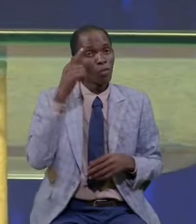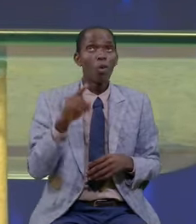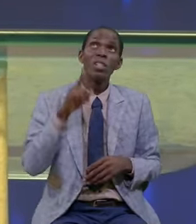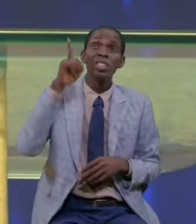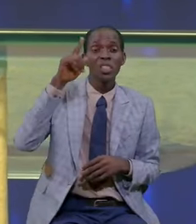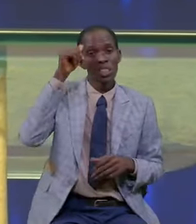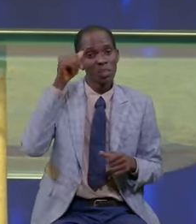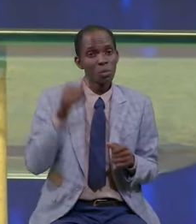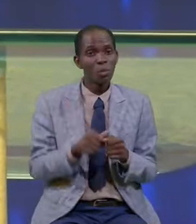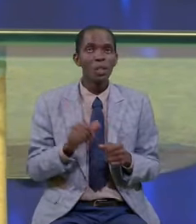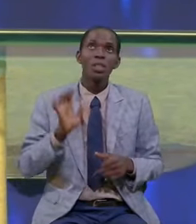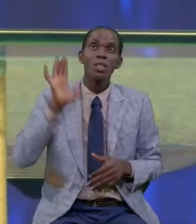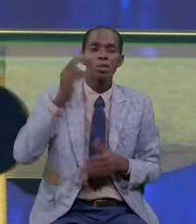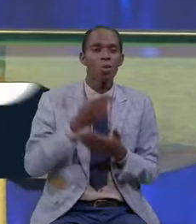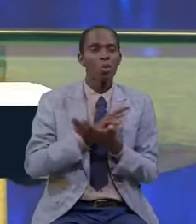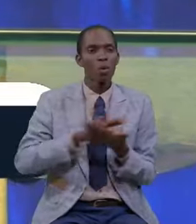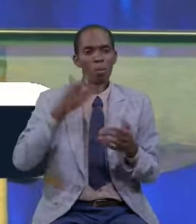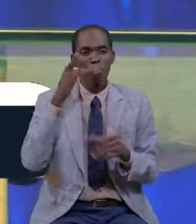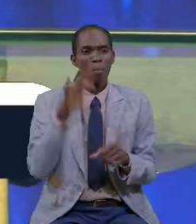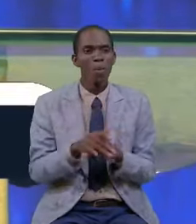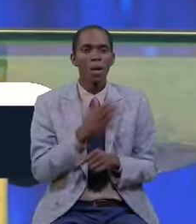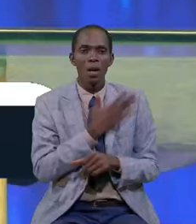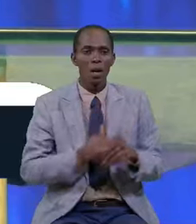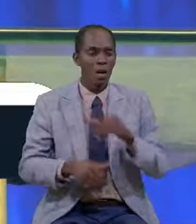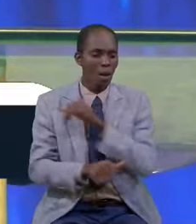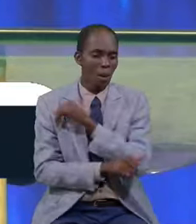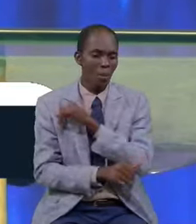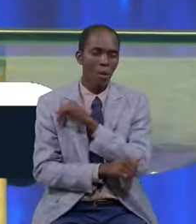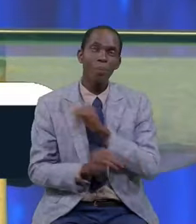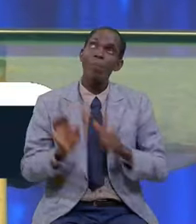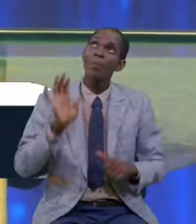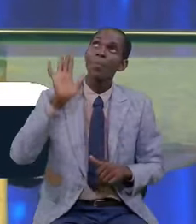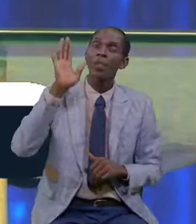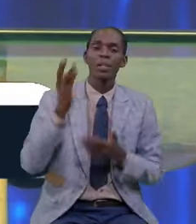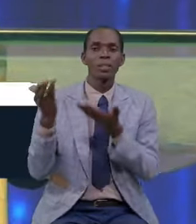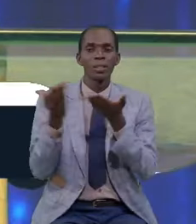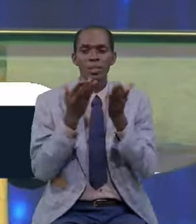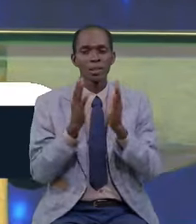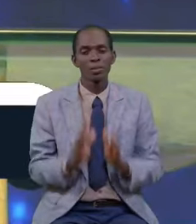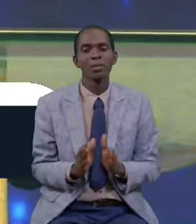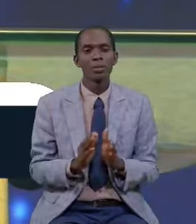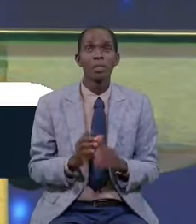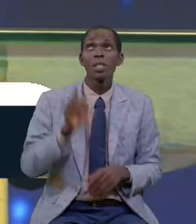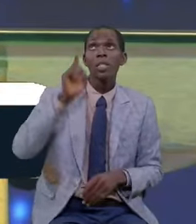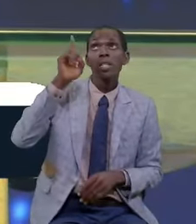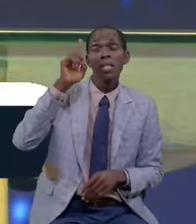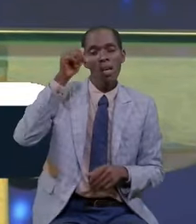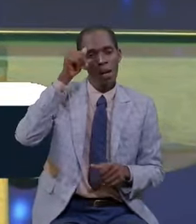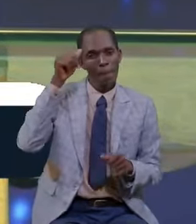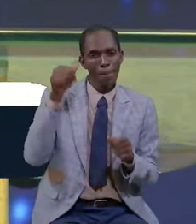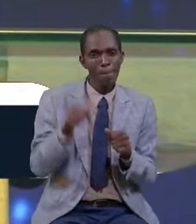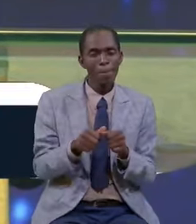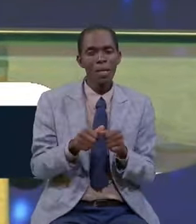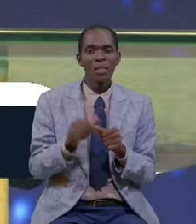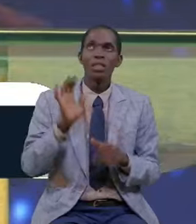Elle se rappelle de sa sainte alliance et Abraham, son serviteur, il se rappelait de